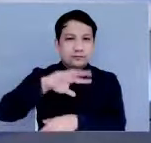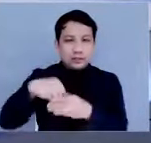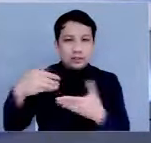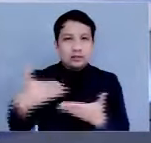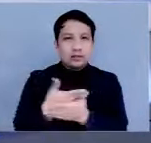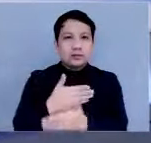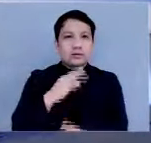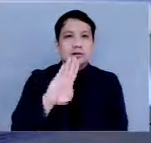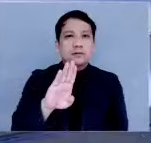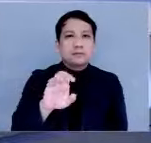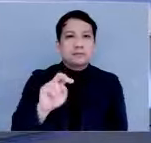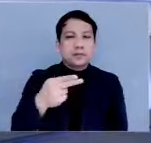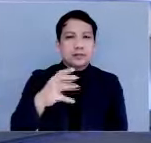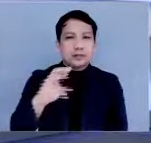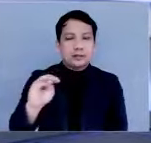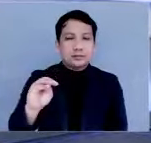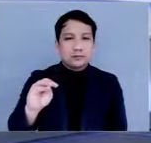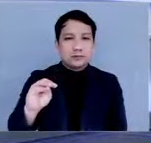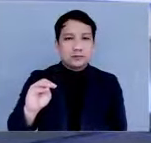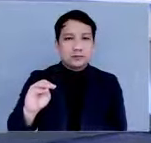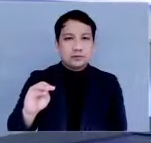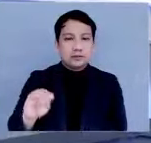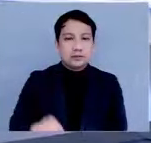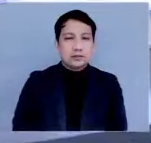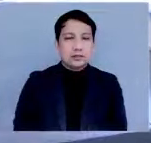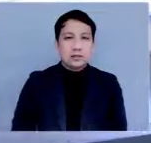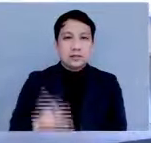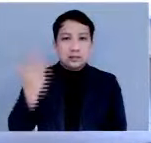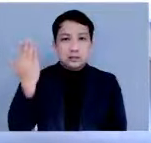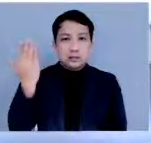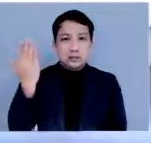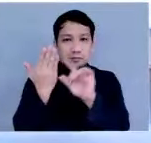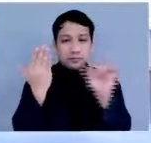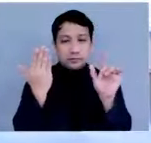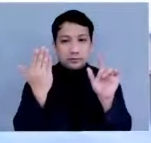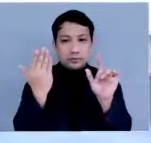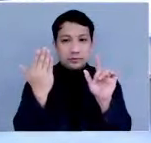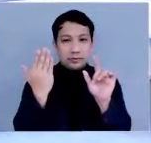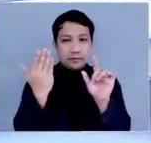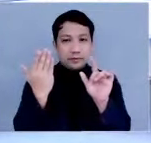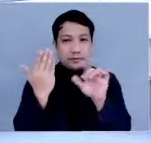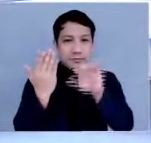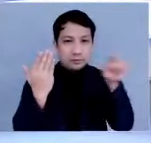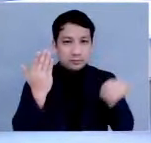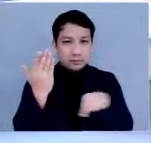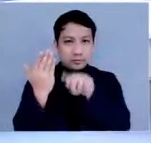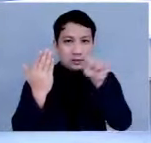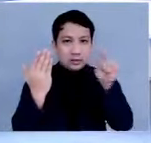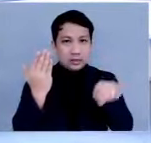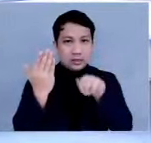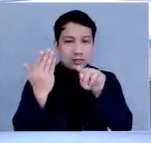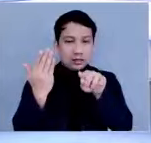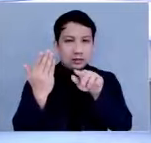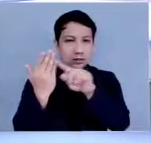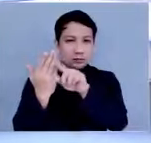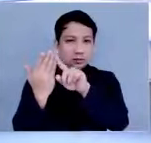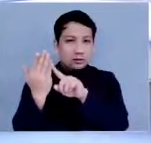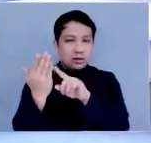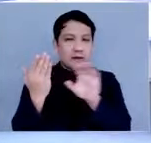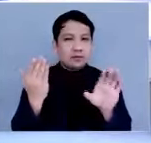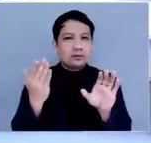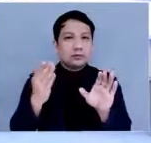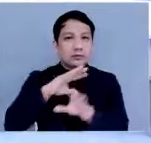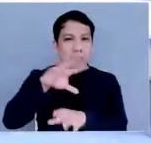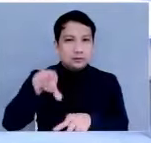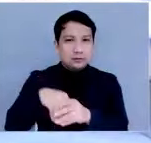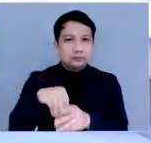ito pong Benham Rise. Ito po, nasa silangan lamang ng Luzon. Ito po yung Aurora Province. Pasok po ito sa